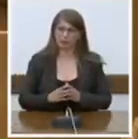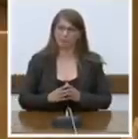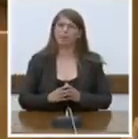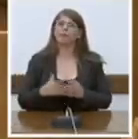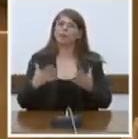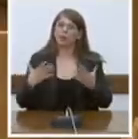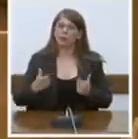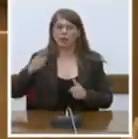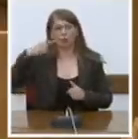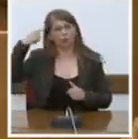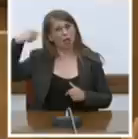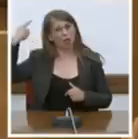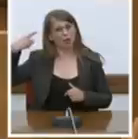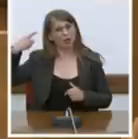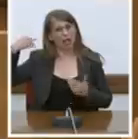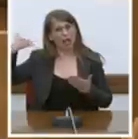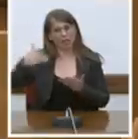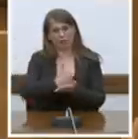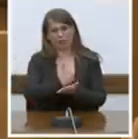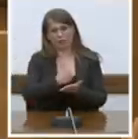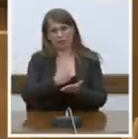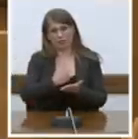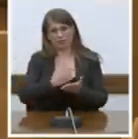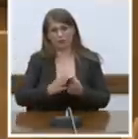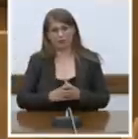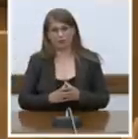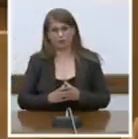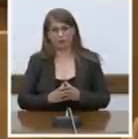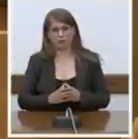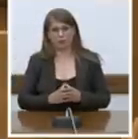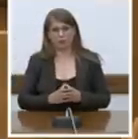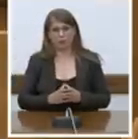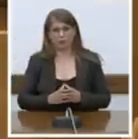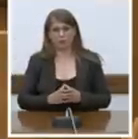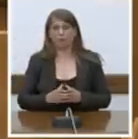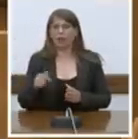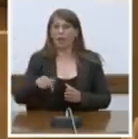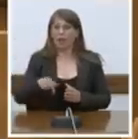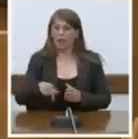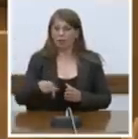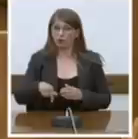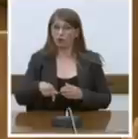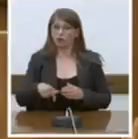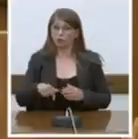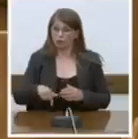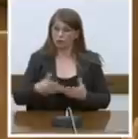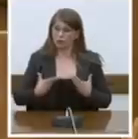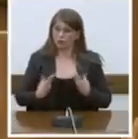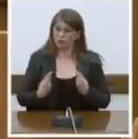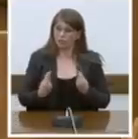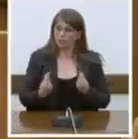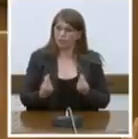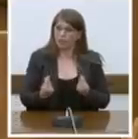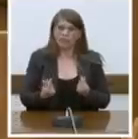όνειρα εκδίκηση. Αυτό που σήμερα αισθάνομαι την ανάγκη να